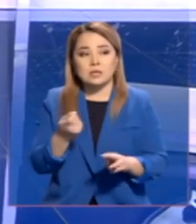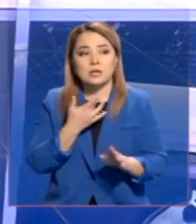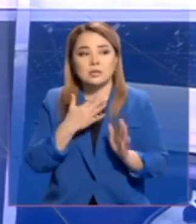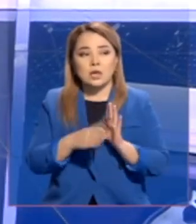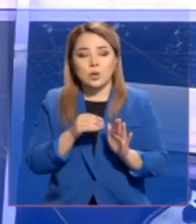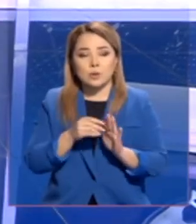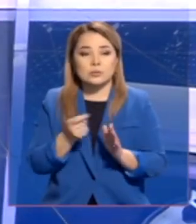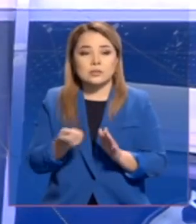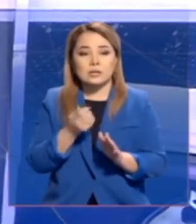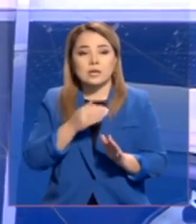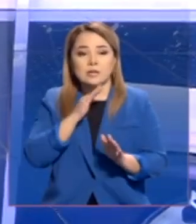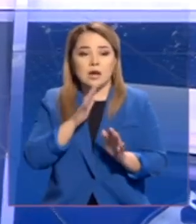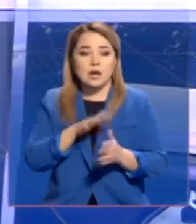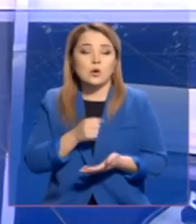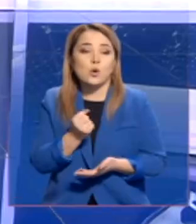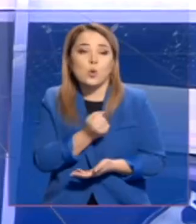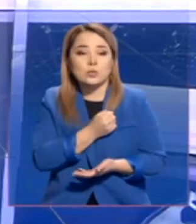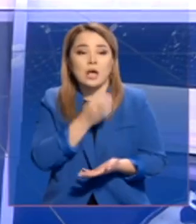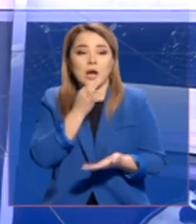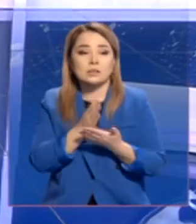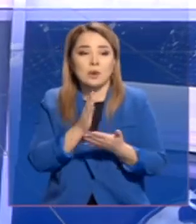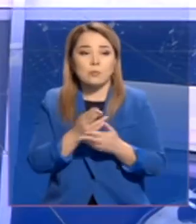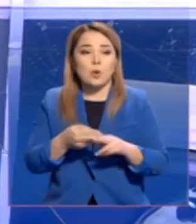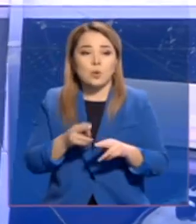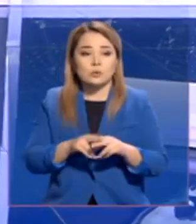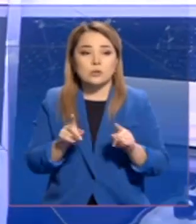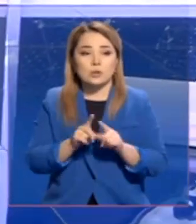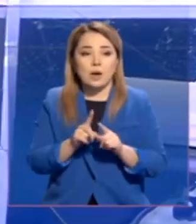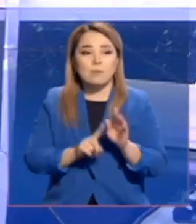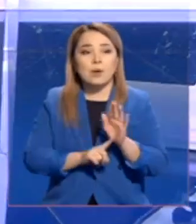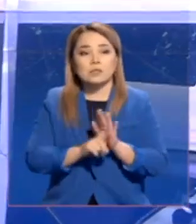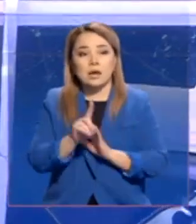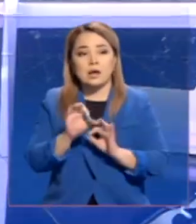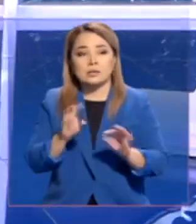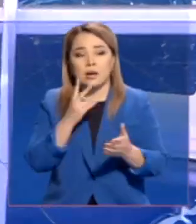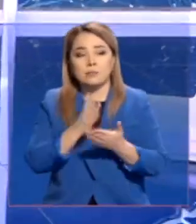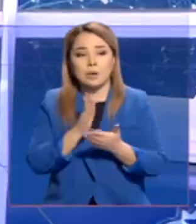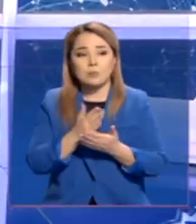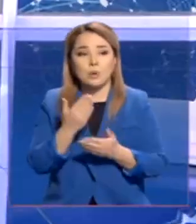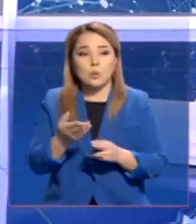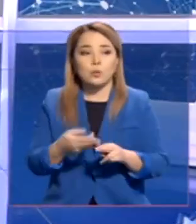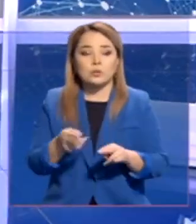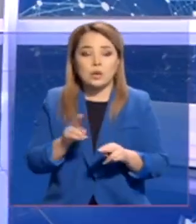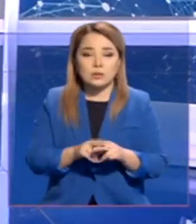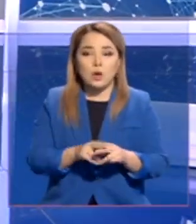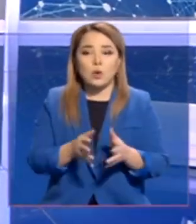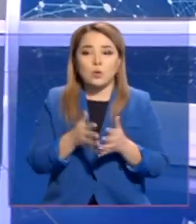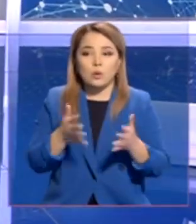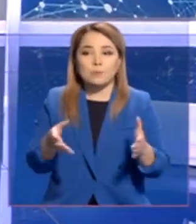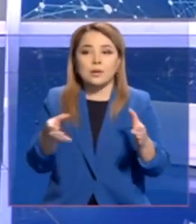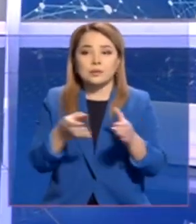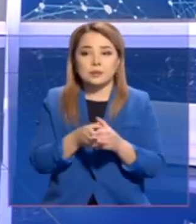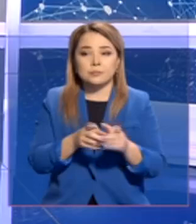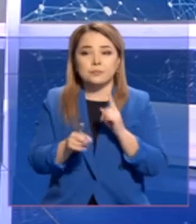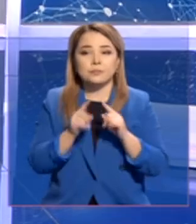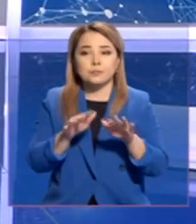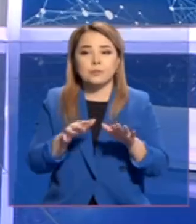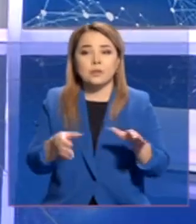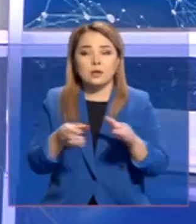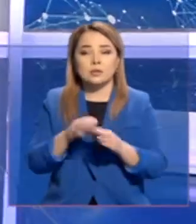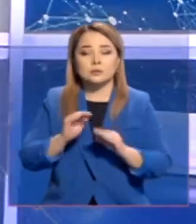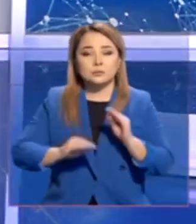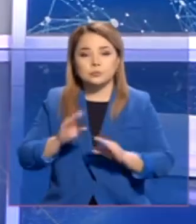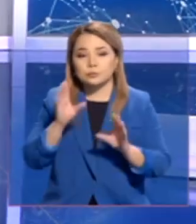жетпей қалды деп өкінішін білдіріп осы бастамаларды ұсынған еді. Yeah. Айтпағым, ол кезде енді көп партиялы парламент